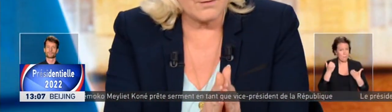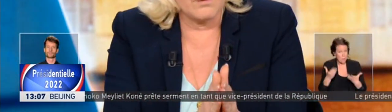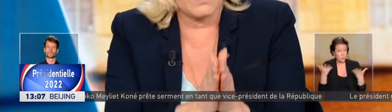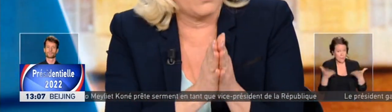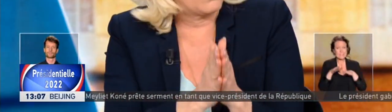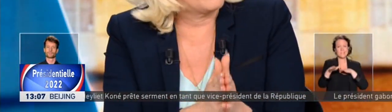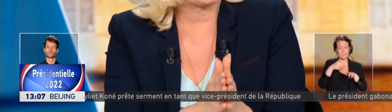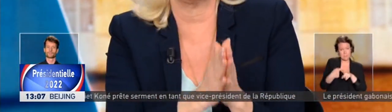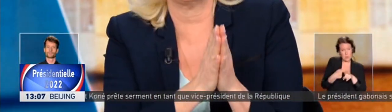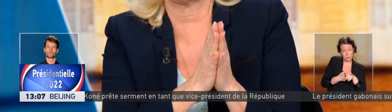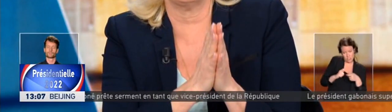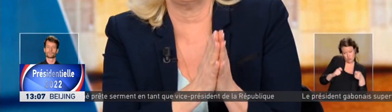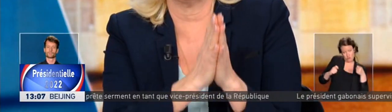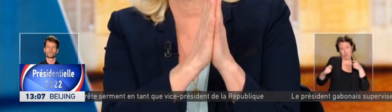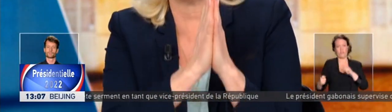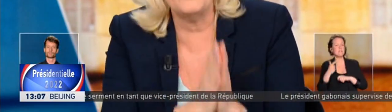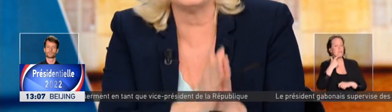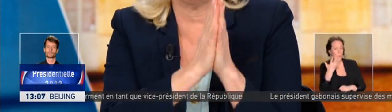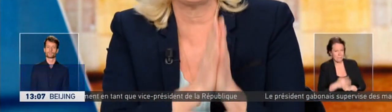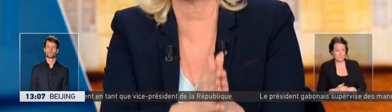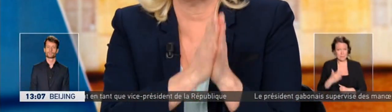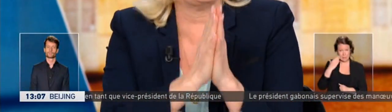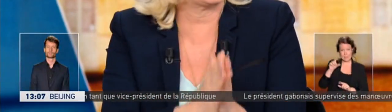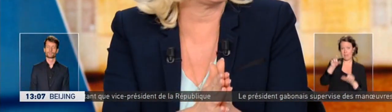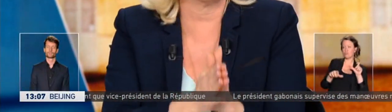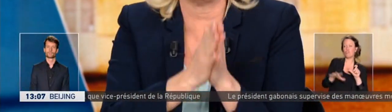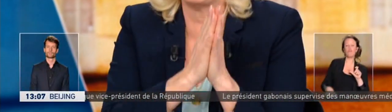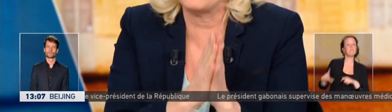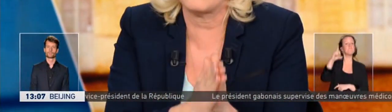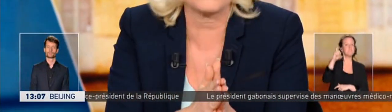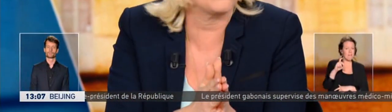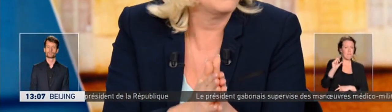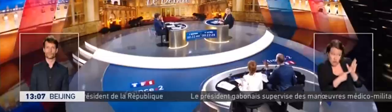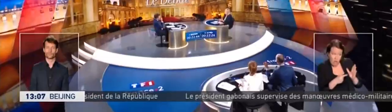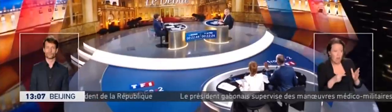Ce débat était le seul entre les deux candidats avant le second tour de l'élection dimanche.